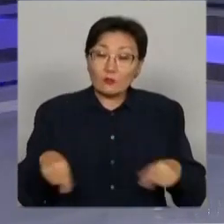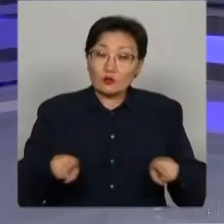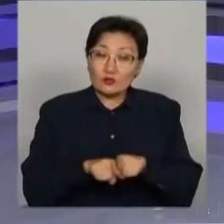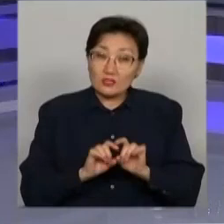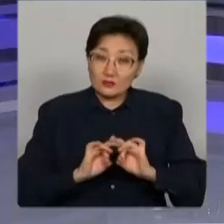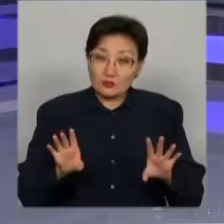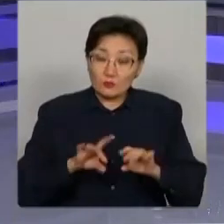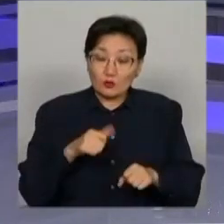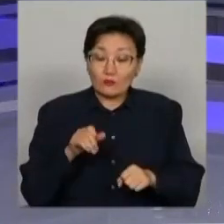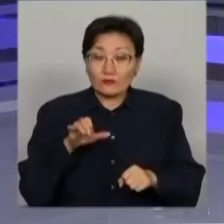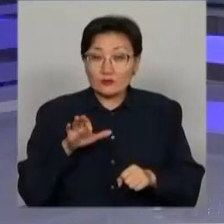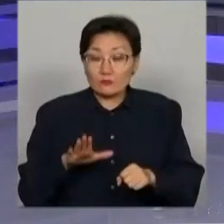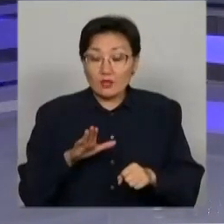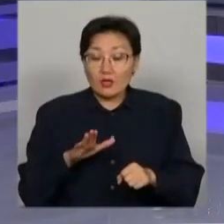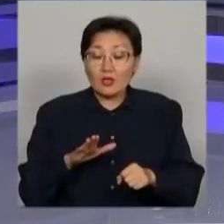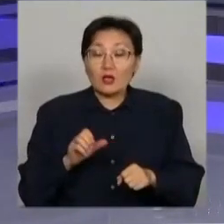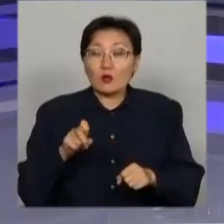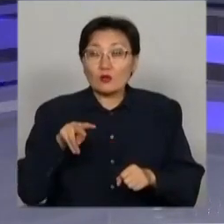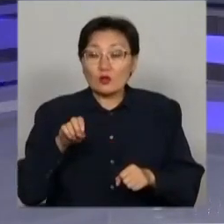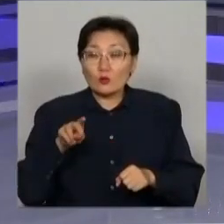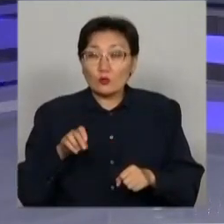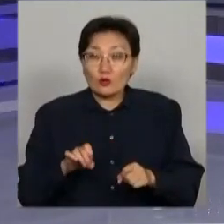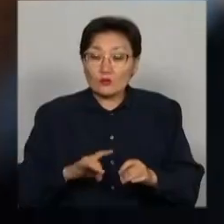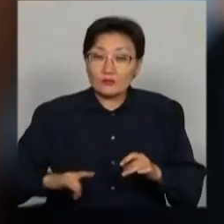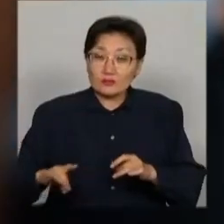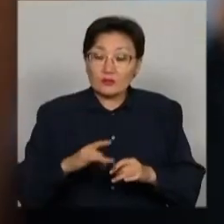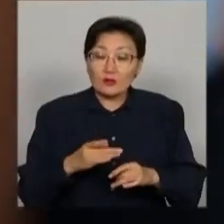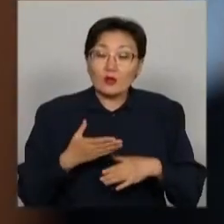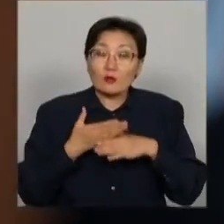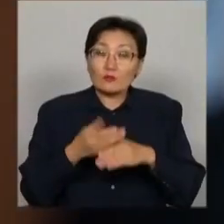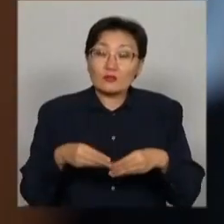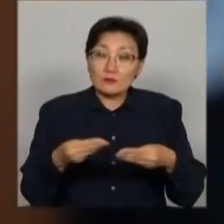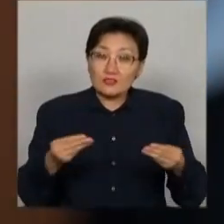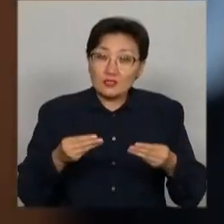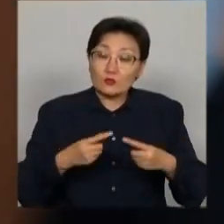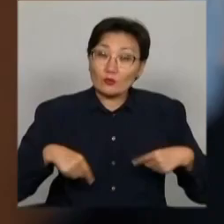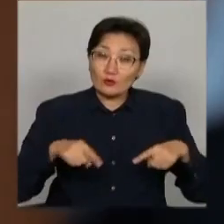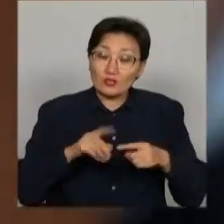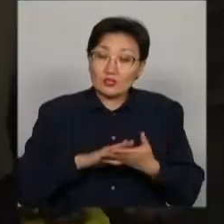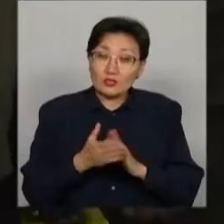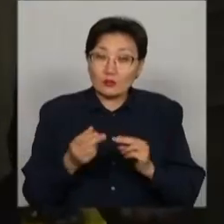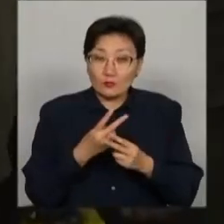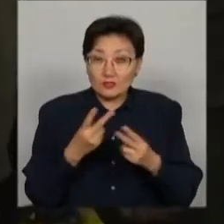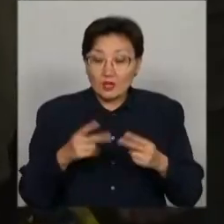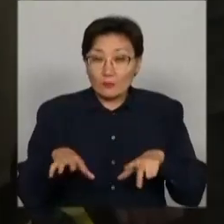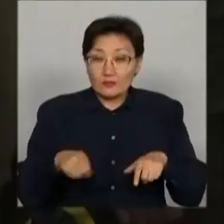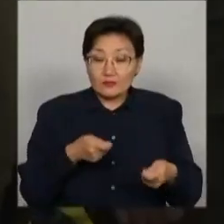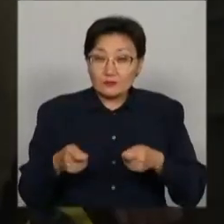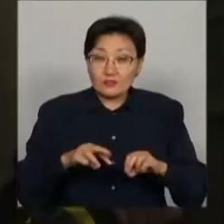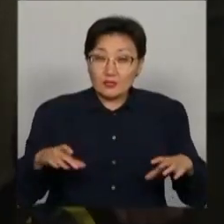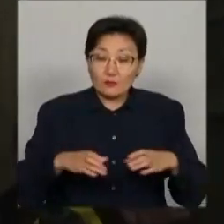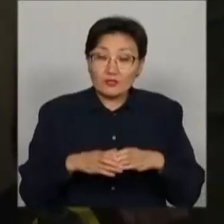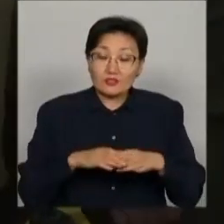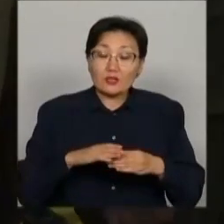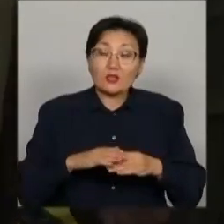dedi. Kasım Jomart Tokayev Әулиекөл ауданындағы гуманитарлық көмек тарату пунктінің жағдайымен танысты. Өз сөзінде президент үкімет қиын